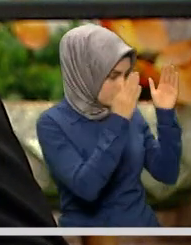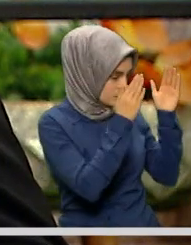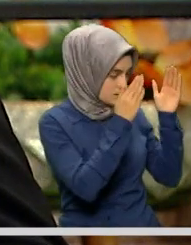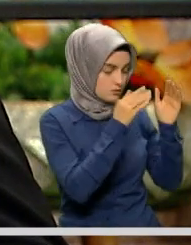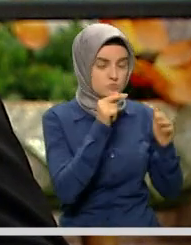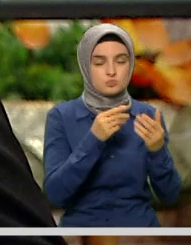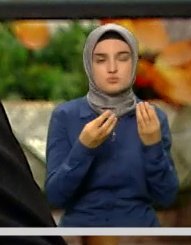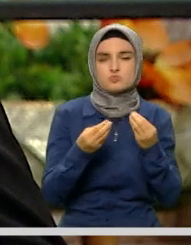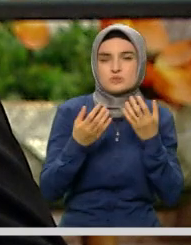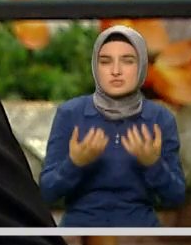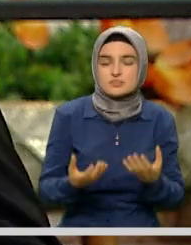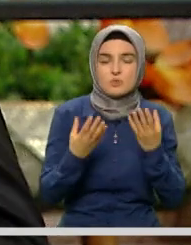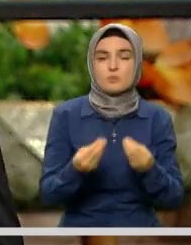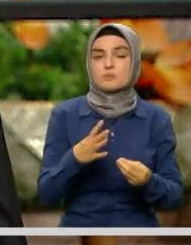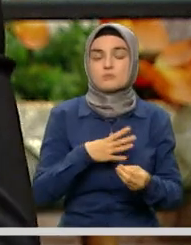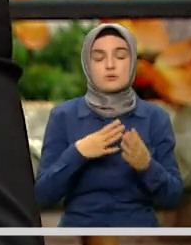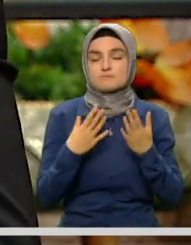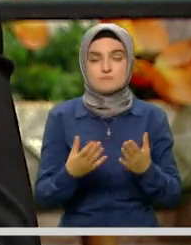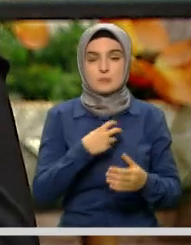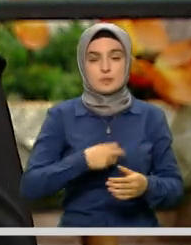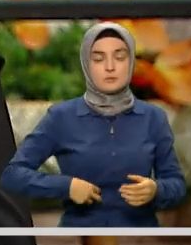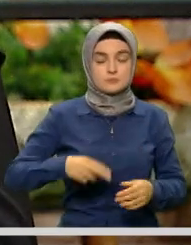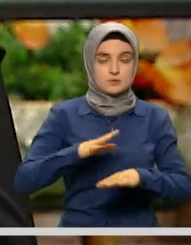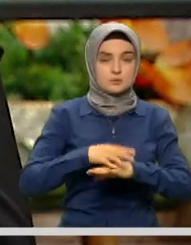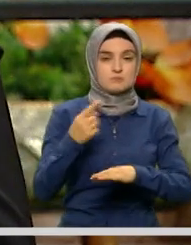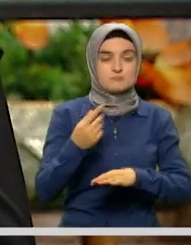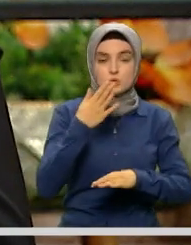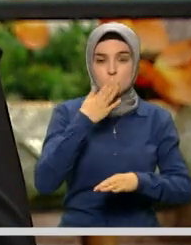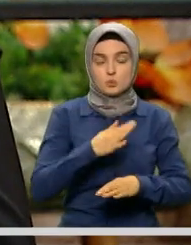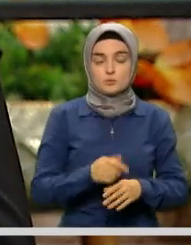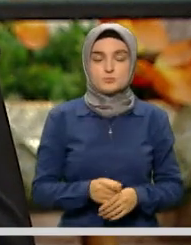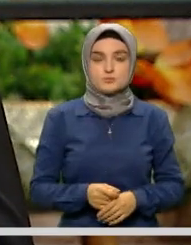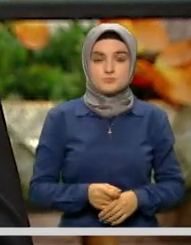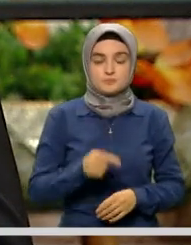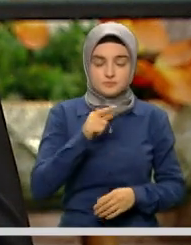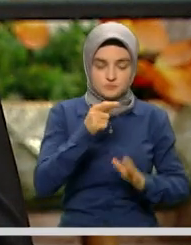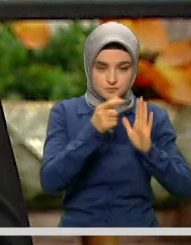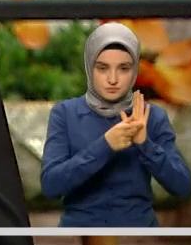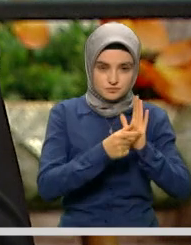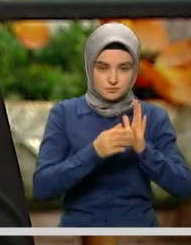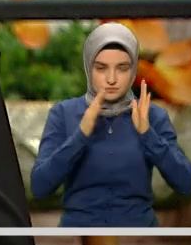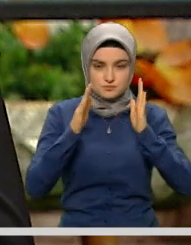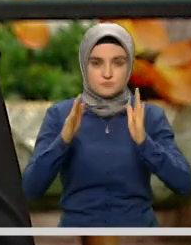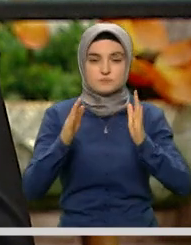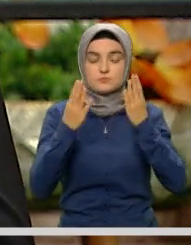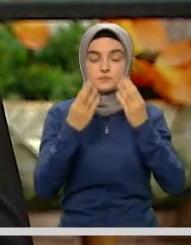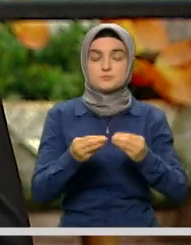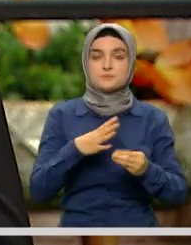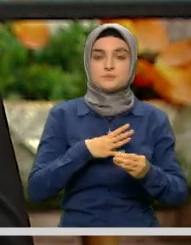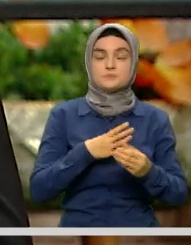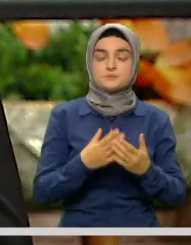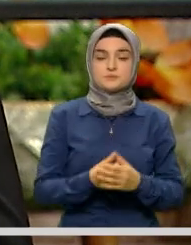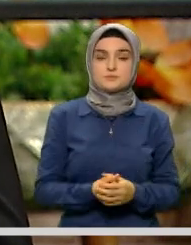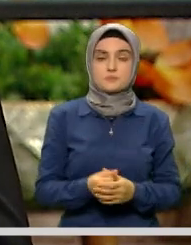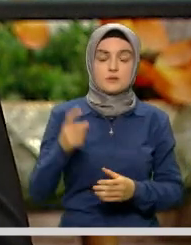Yani fakat Efendimizin de yapabileceği bir şey yok. Çünkü onu da Cenab-ı Hak ayet-i kerimelerle yönlendiriyor. Yani Allah'ın affetmediği